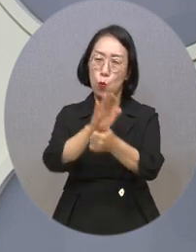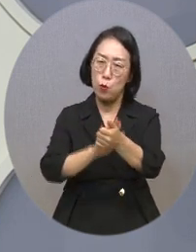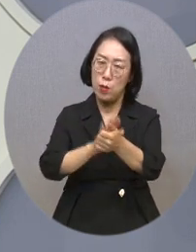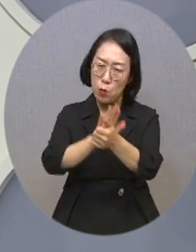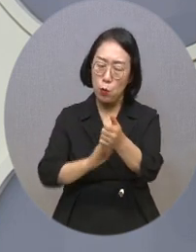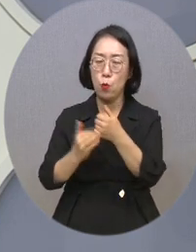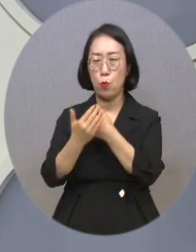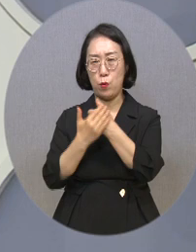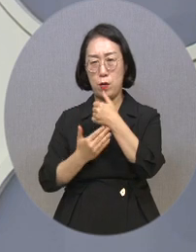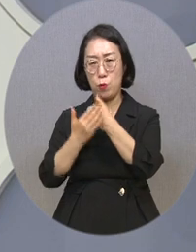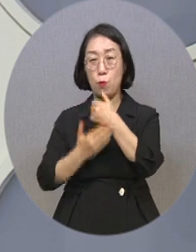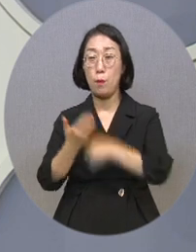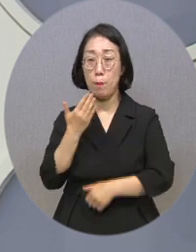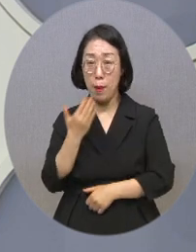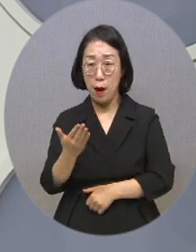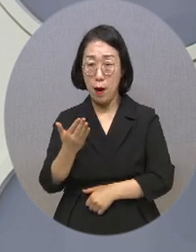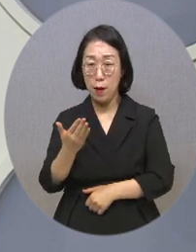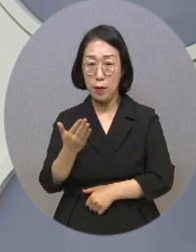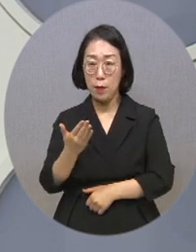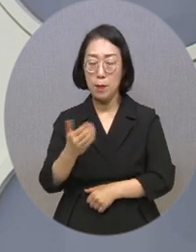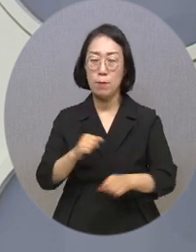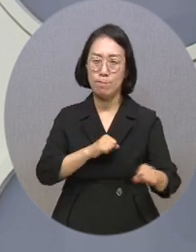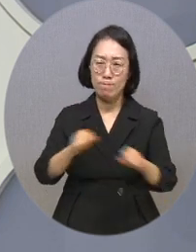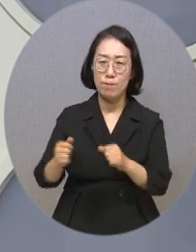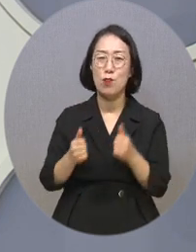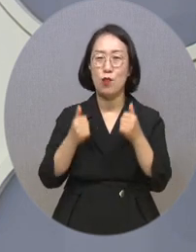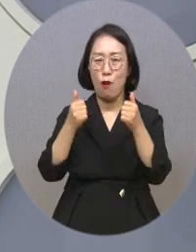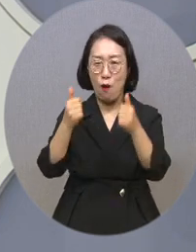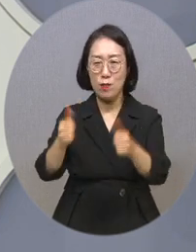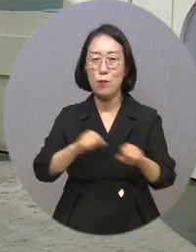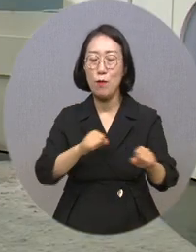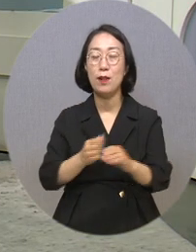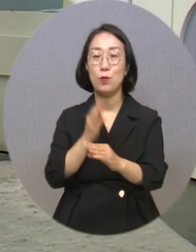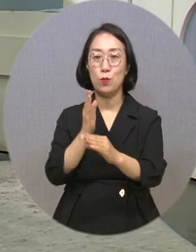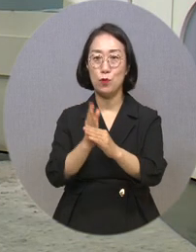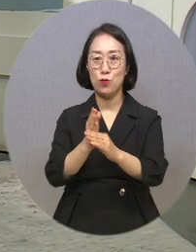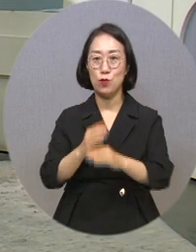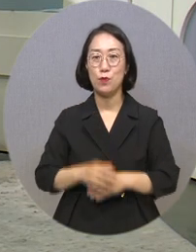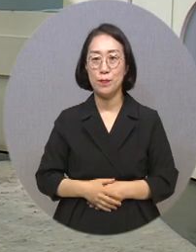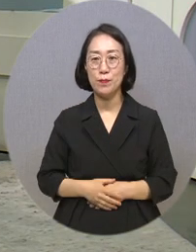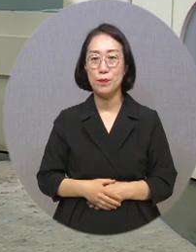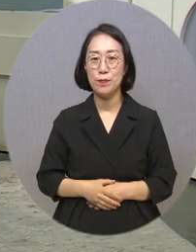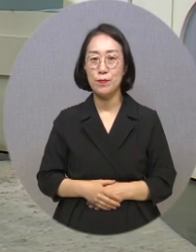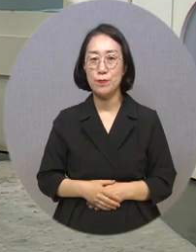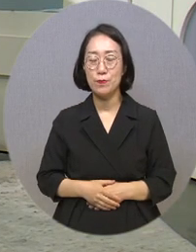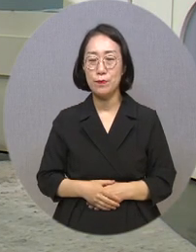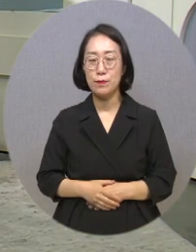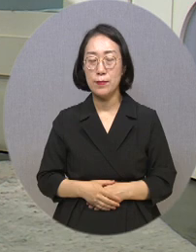그런다고 생각해서 하느라고 열심히 하고는 있습니다. 네. 이